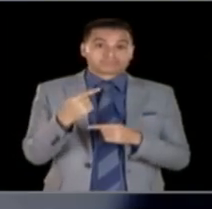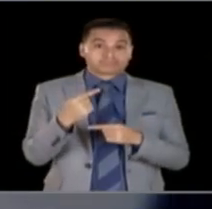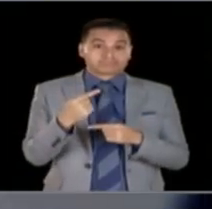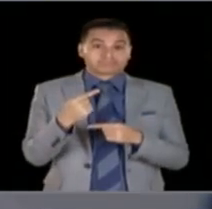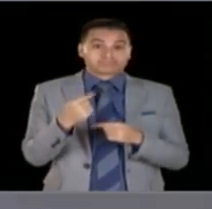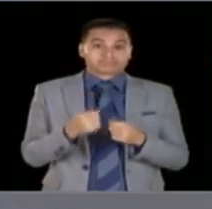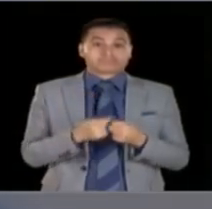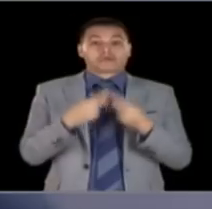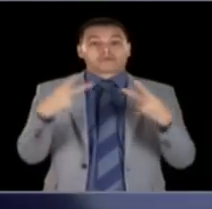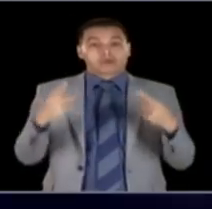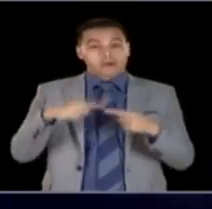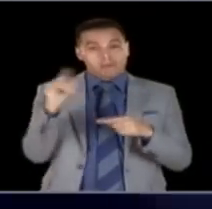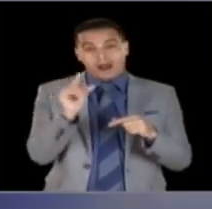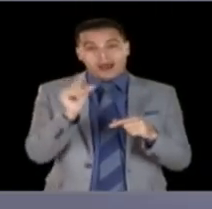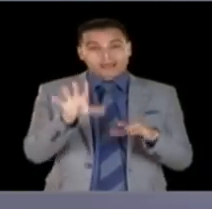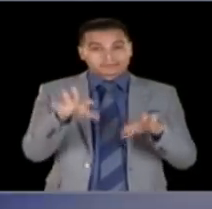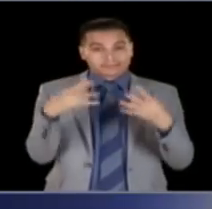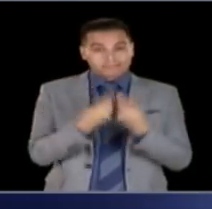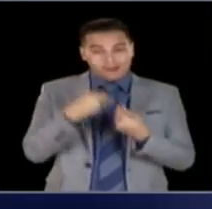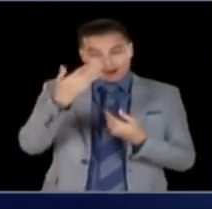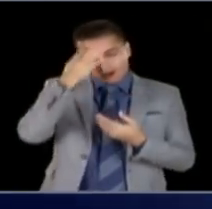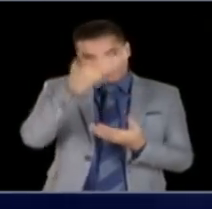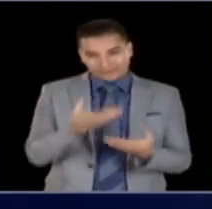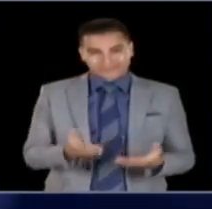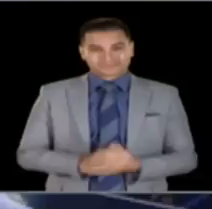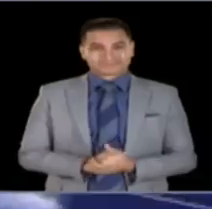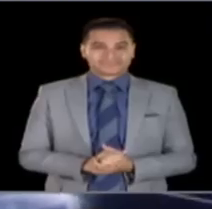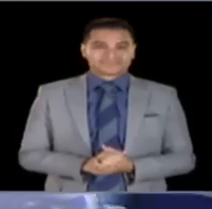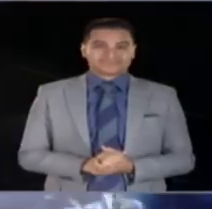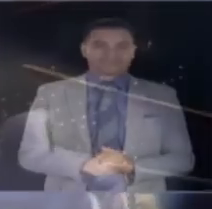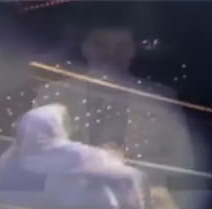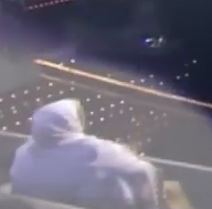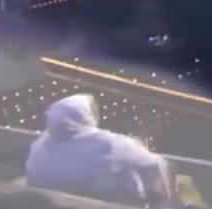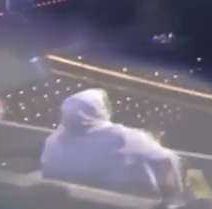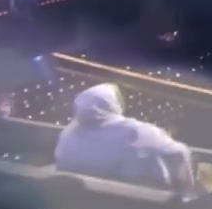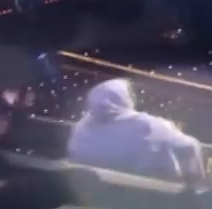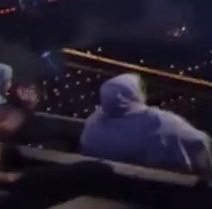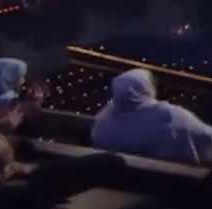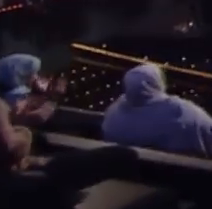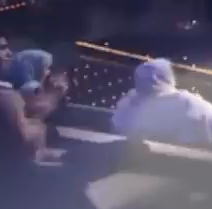وإلى اللقاء وحلقة جديدة مع العباقرة.